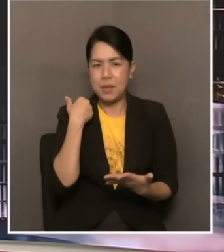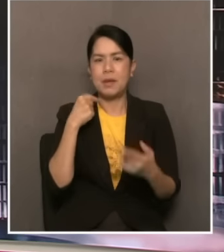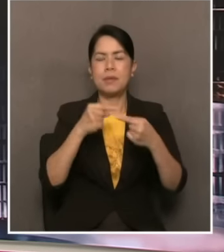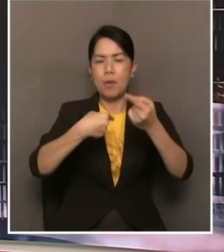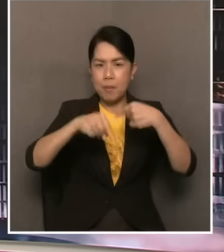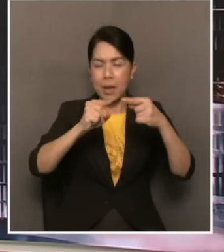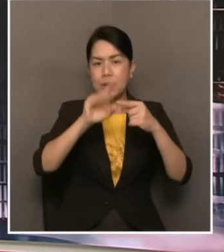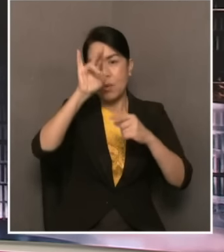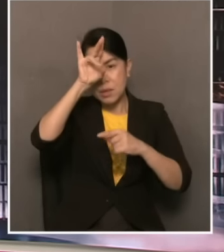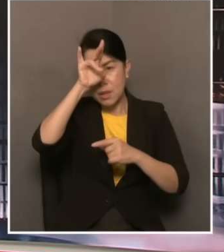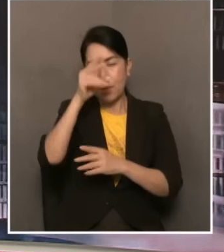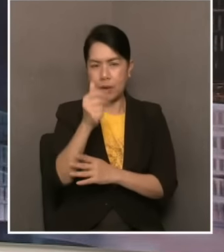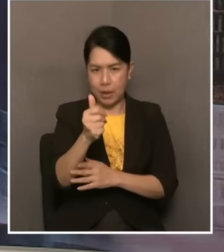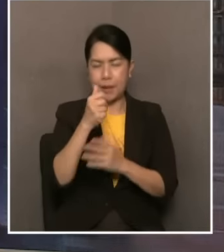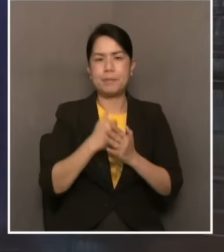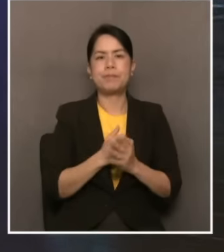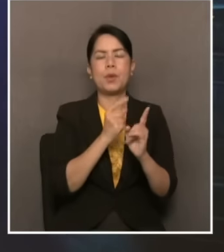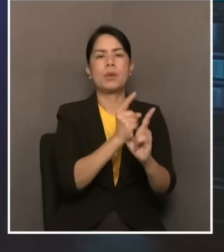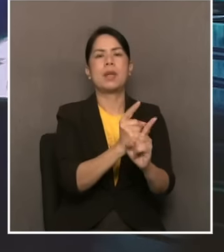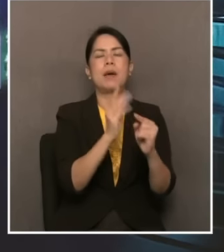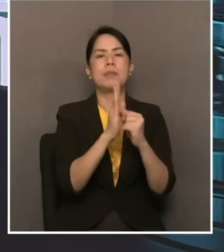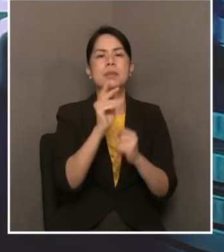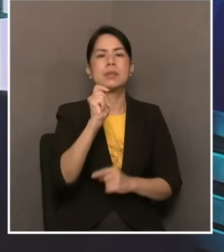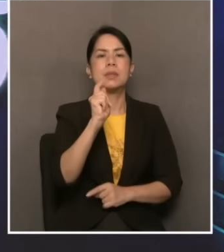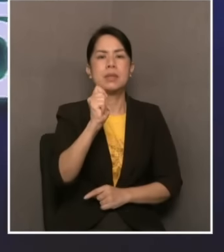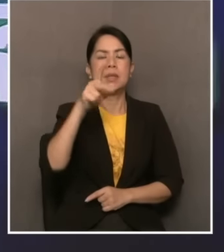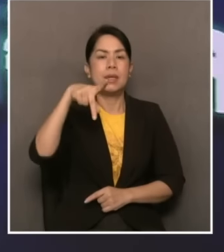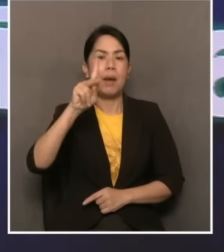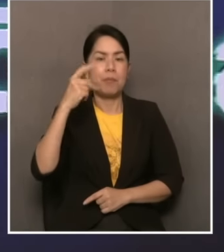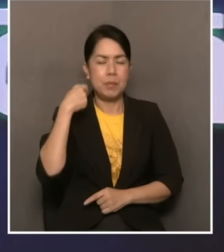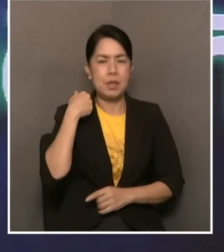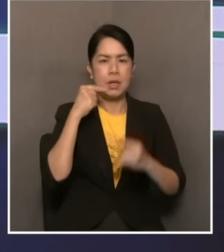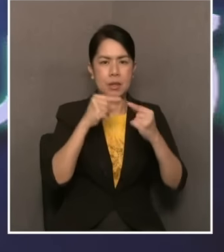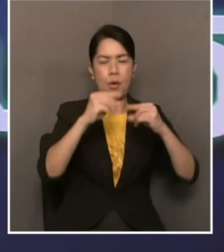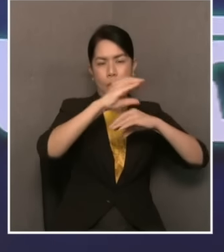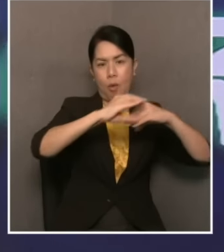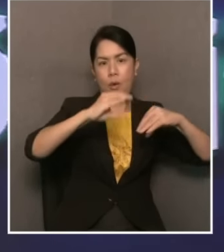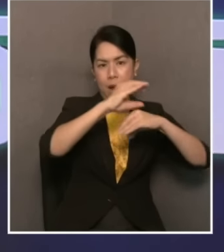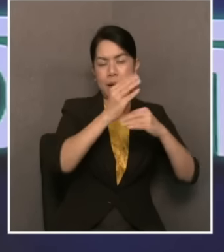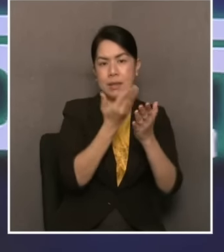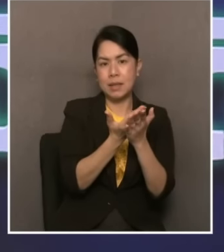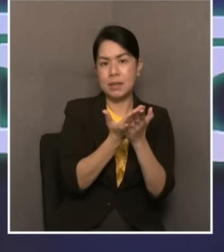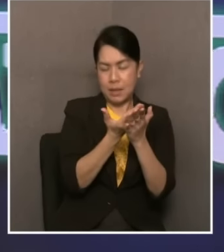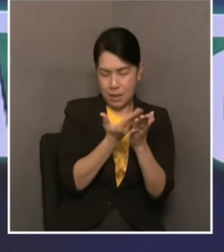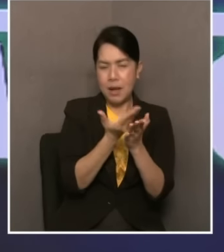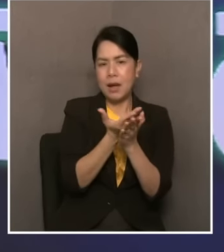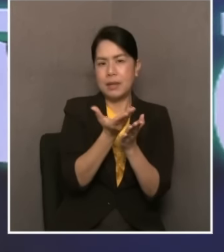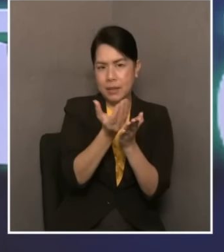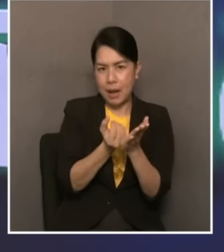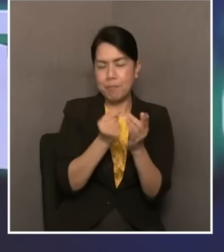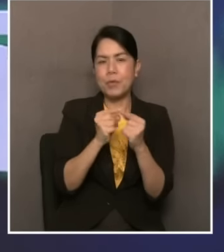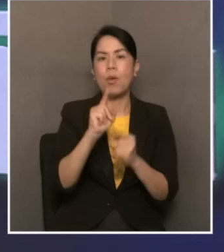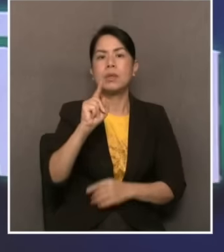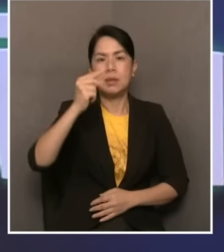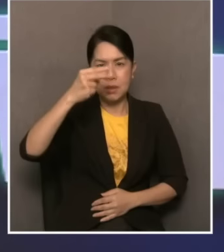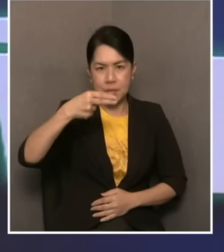นี่ล่ะค่ะ คือ Alfred and ที่จะใช้งานสำหรบโงการเงินดจิ์ที่er pegarซึ่งกตองบอกว